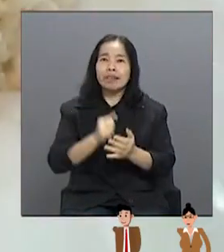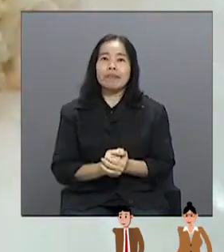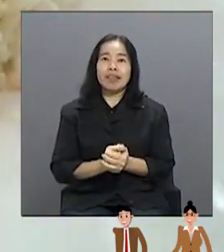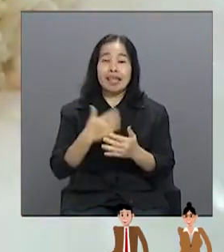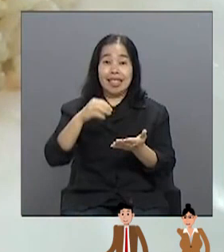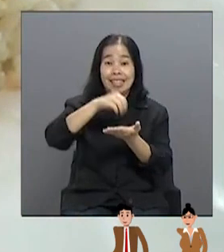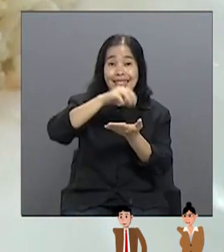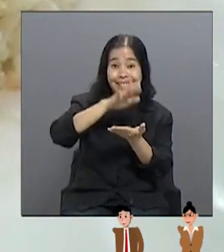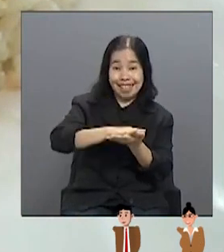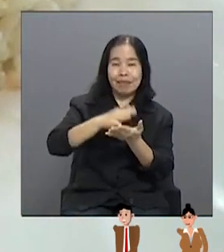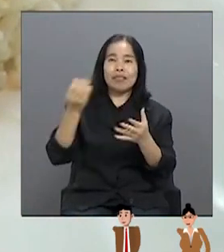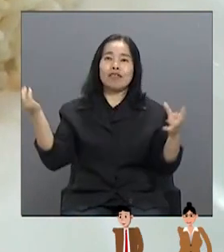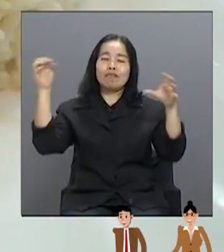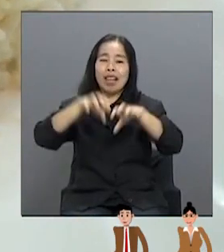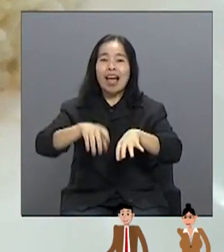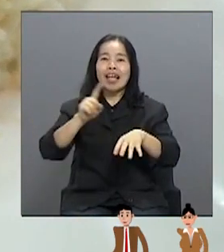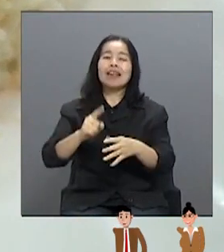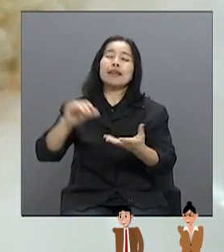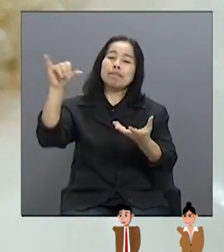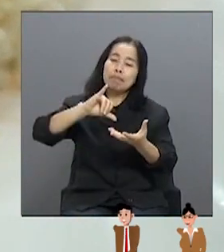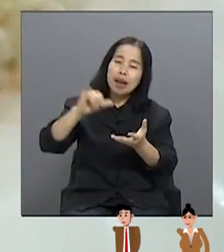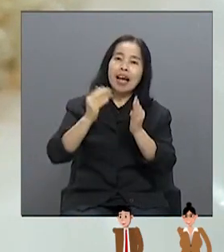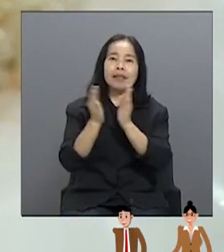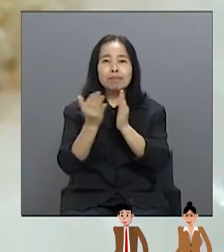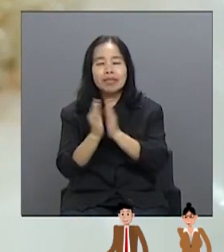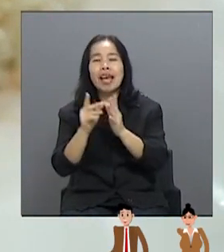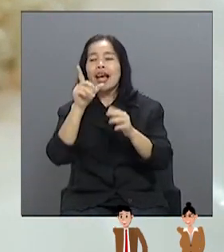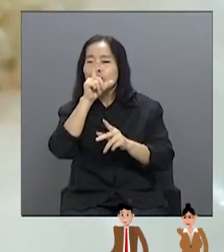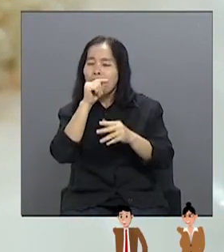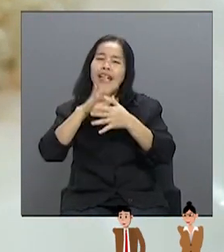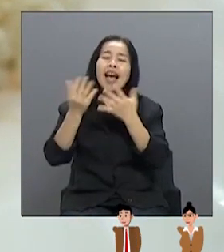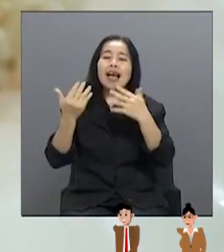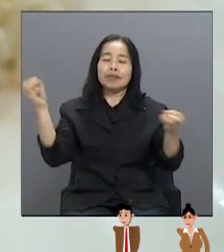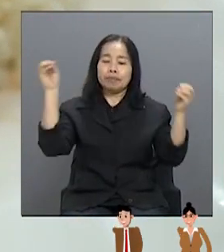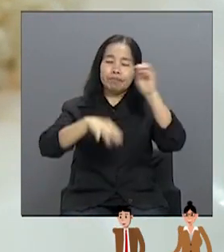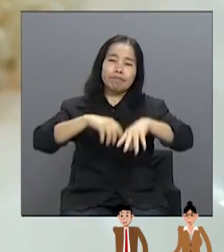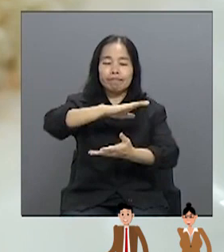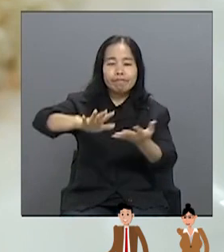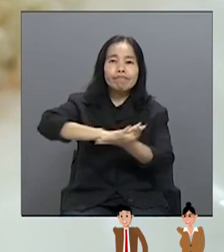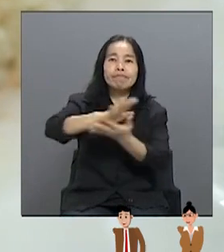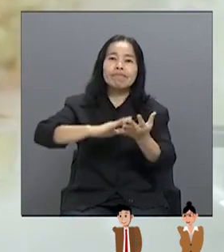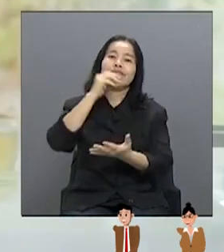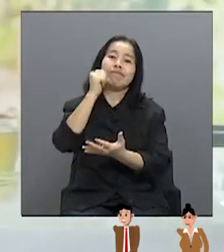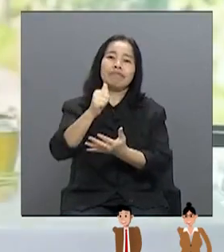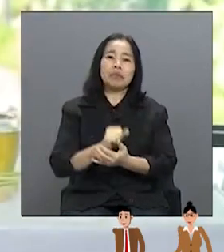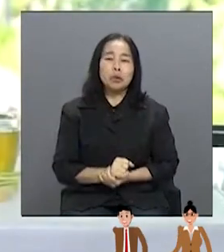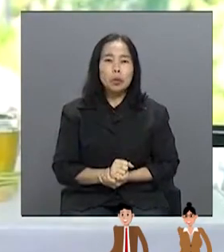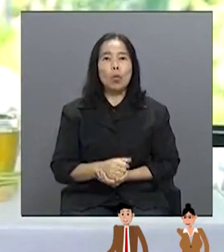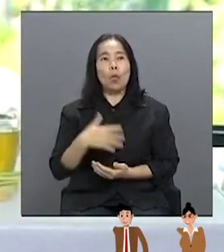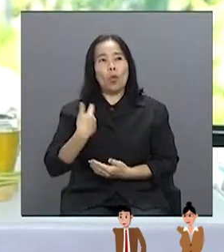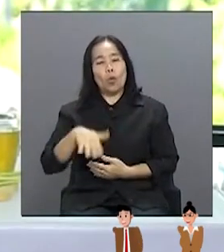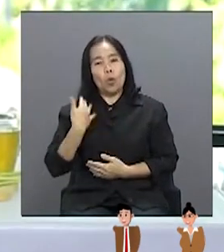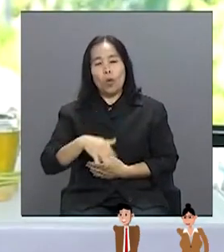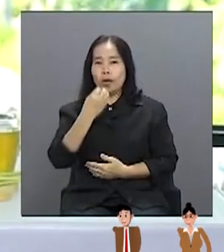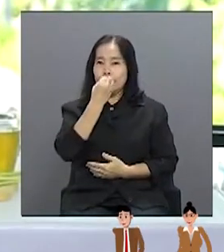ได้เลย ถูกต้องครับแล้วเราก็ใส่เนื้อปลาเข้าไปใส ่เนื้อไก่ เนื้อไก่เข้าไปใช้ได้เสริมภูมิคุ้มกัน เห็นไหมอันนี้เราได้เมนูนี่สองเมนูเลย